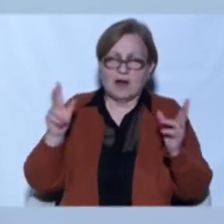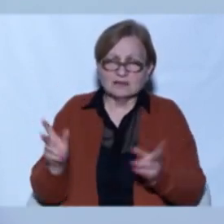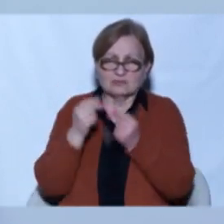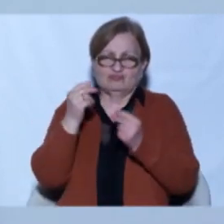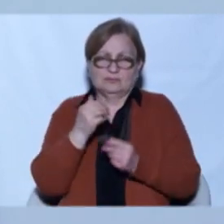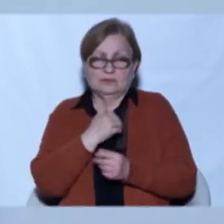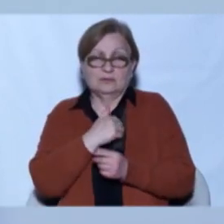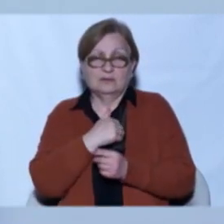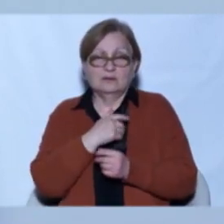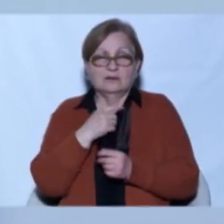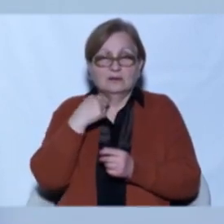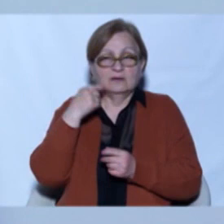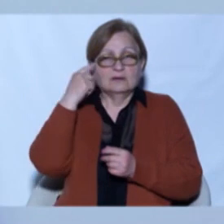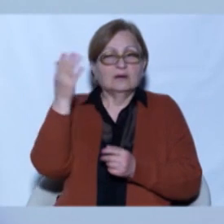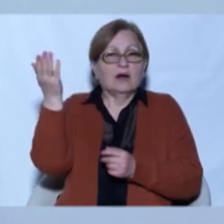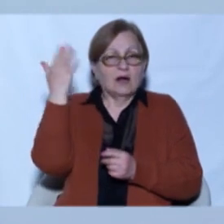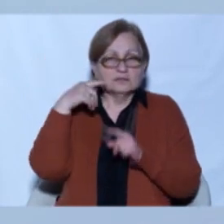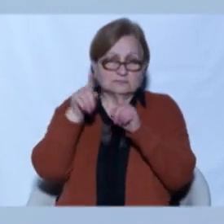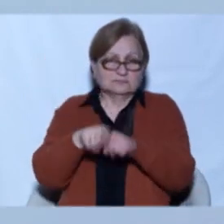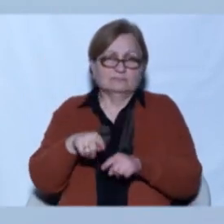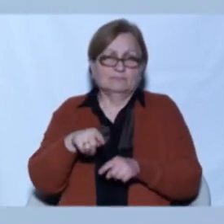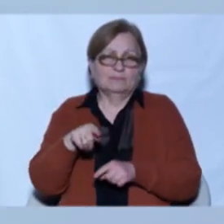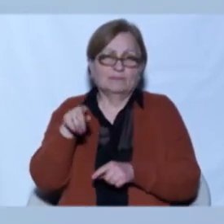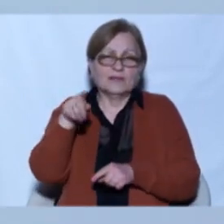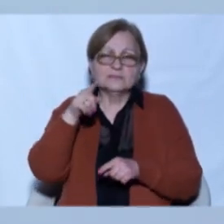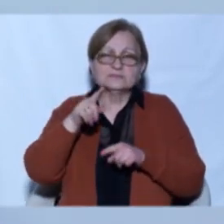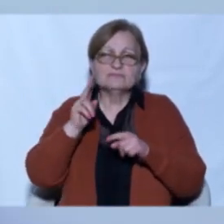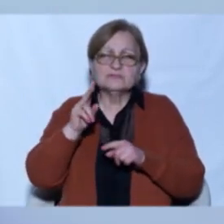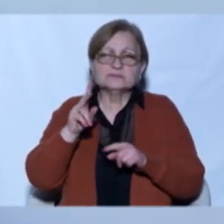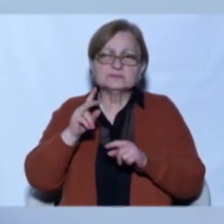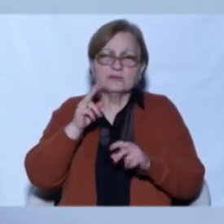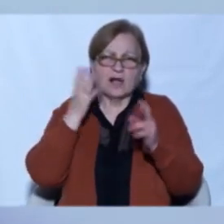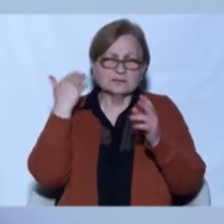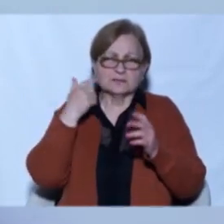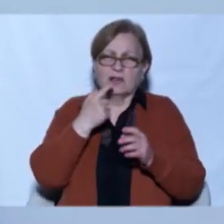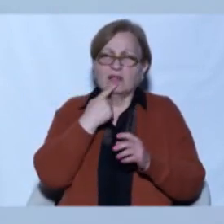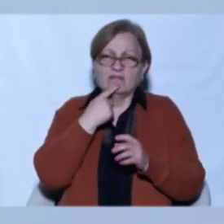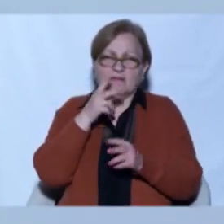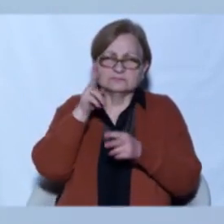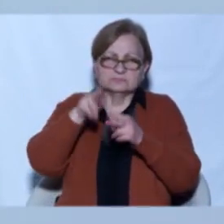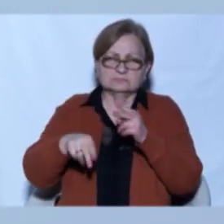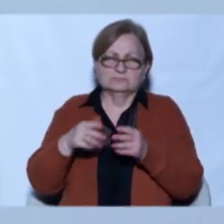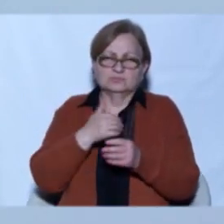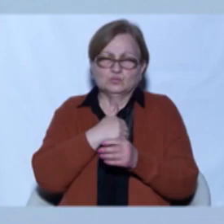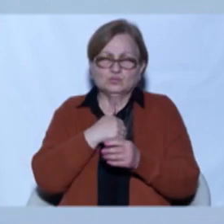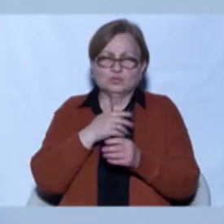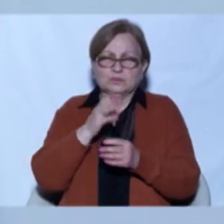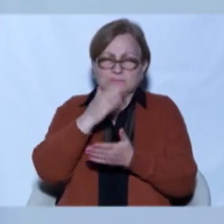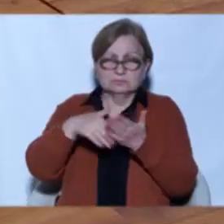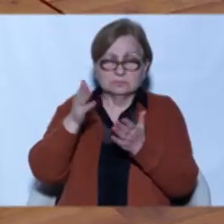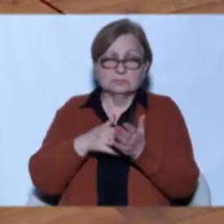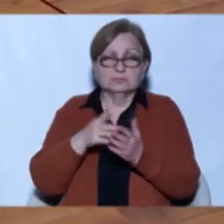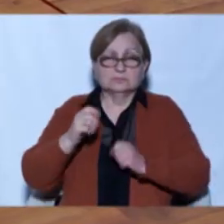გონია რომ ის ადამიანების გმირები იყვნენ მშობლიური ენისთვის, თავისუფლებისთვის რომ იბრძოდნენ, ან უკვე წლები გავიდა 9